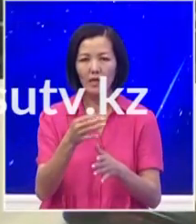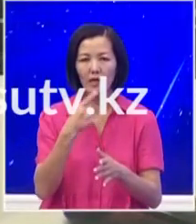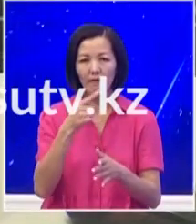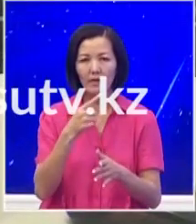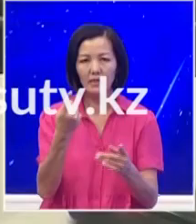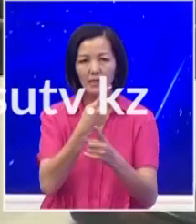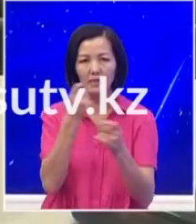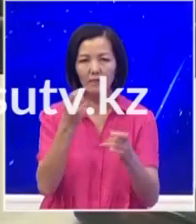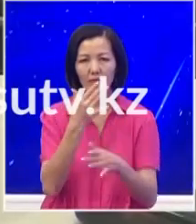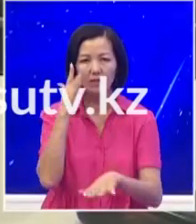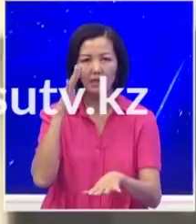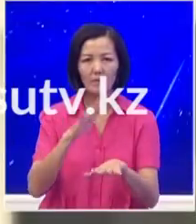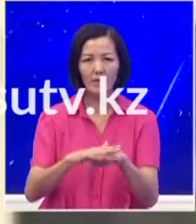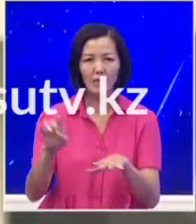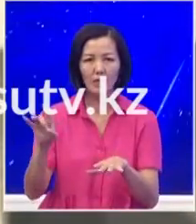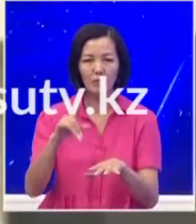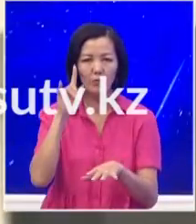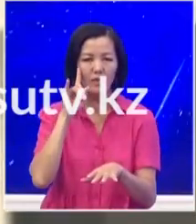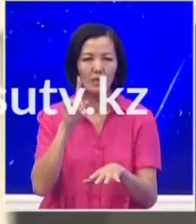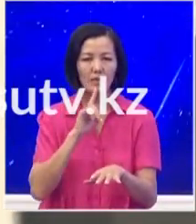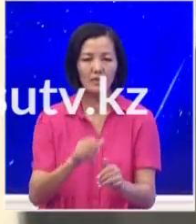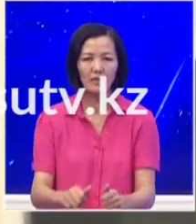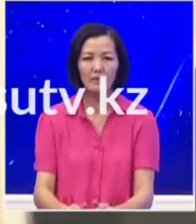говорится в сообщении Национального банка страны.